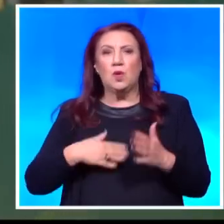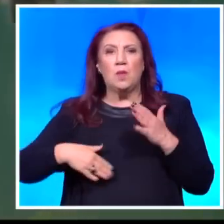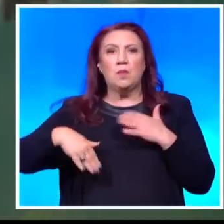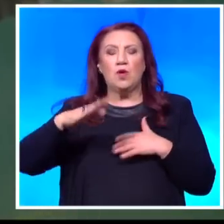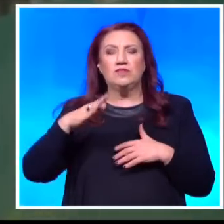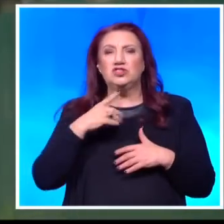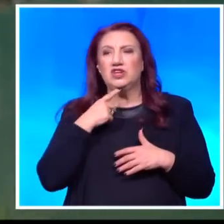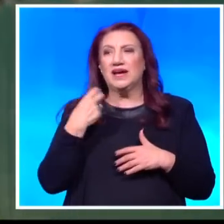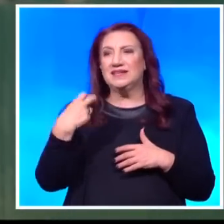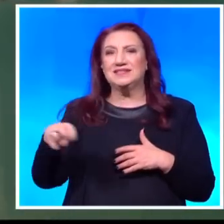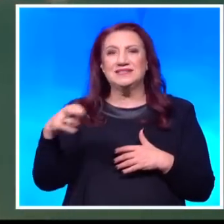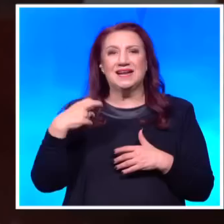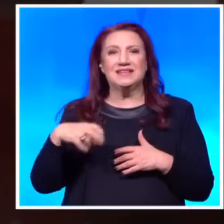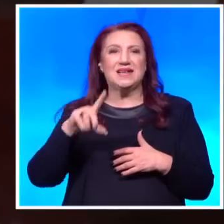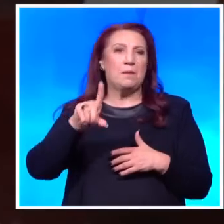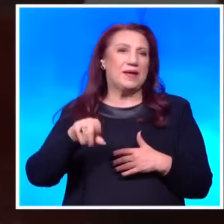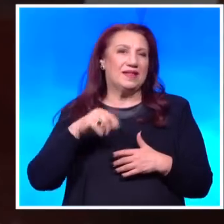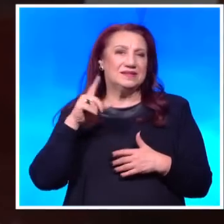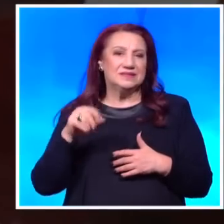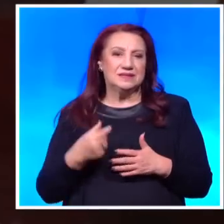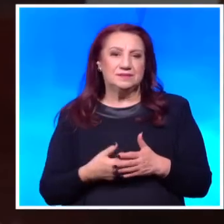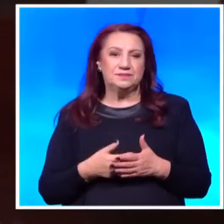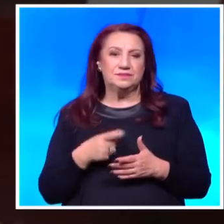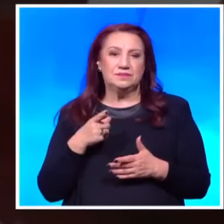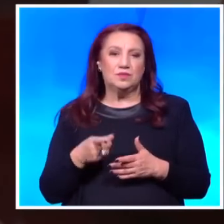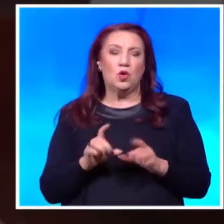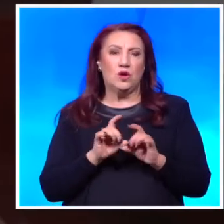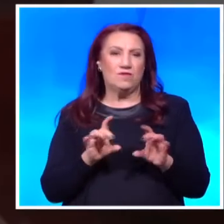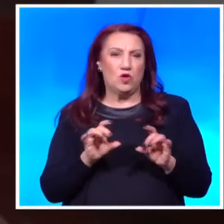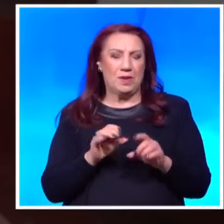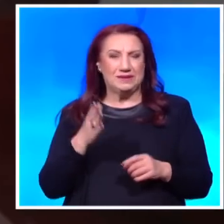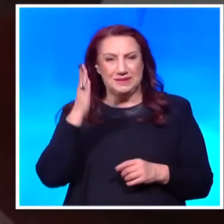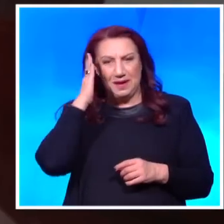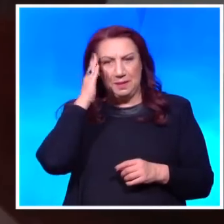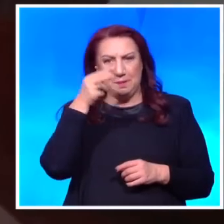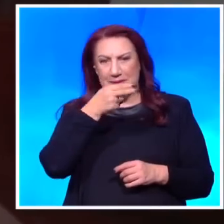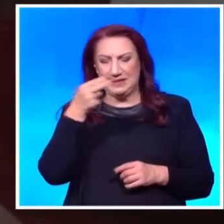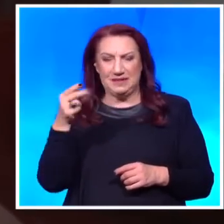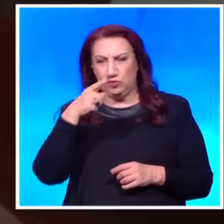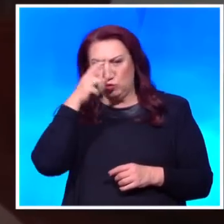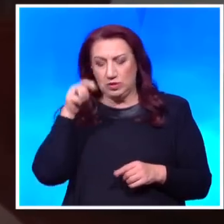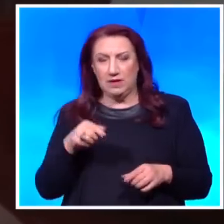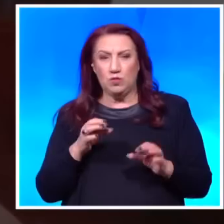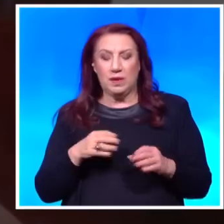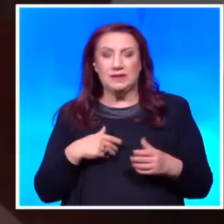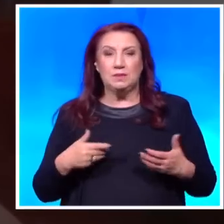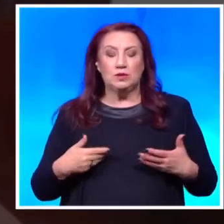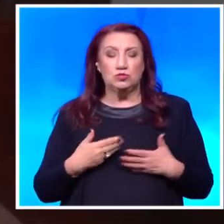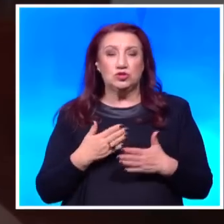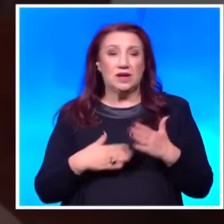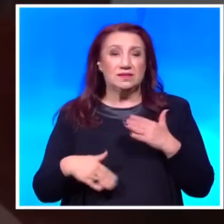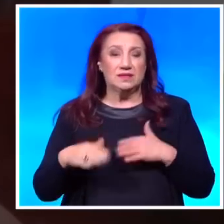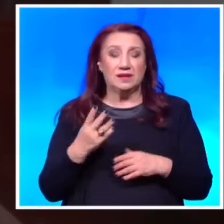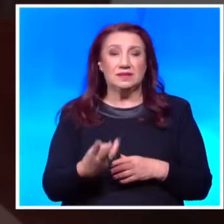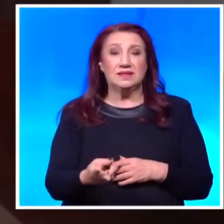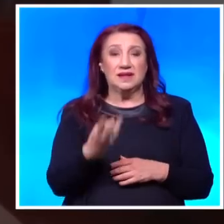възраст служители, обяснява бизнесът. По данни на Агенция по заетостта и Министерство на труда в момента има нужда от над